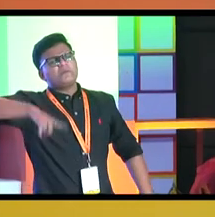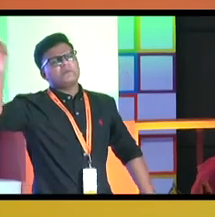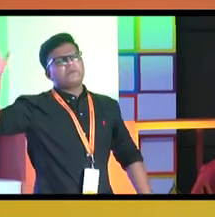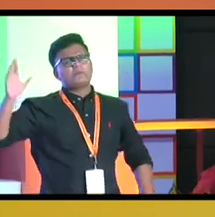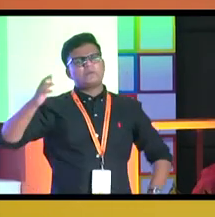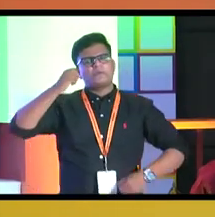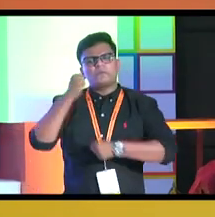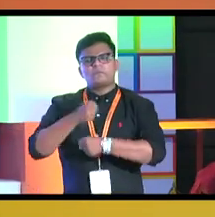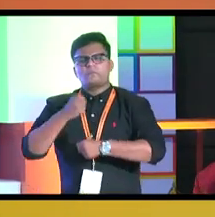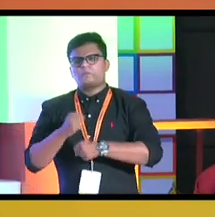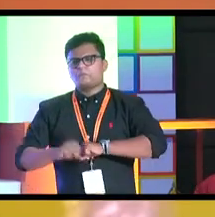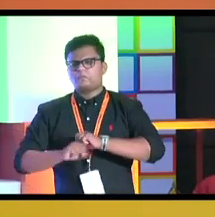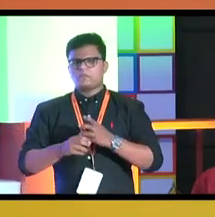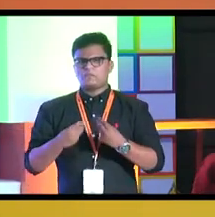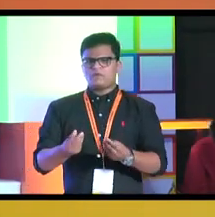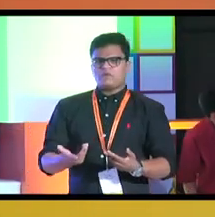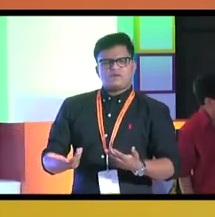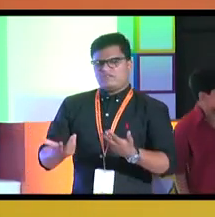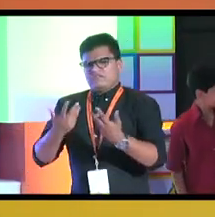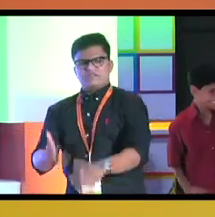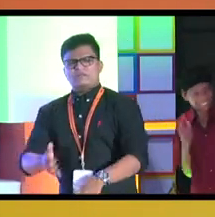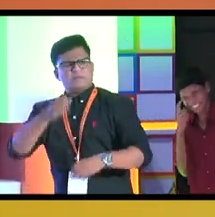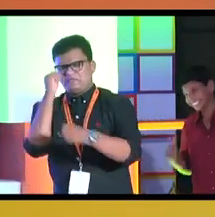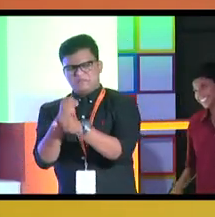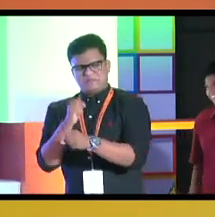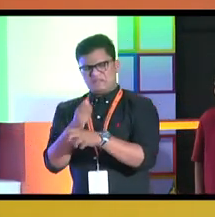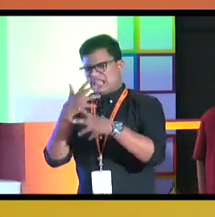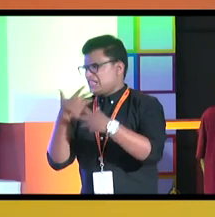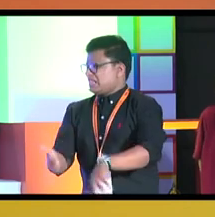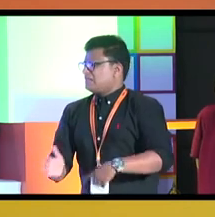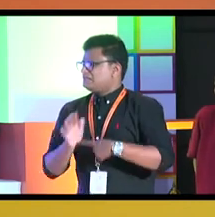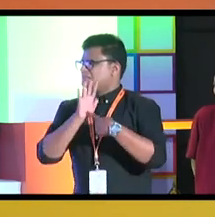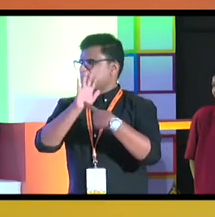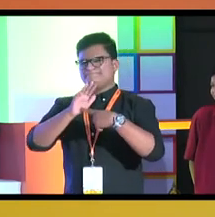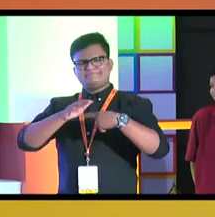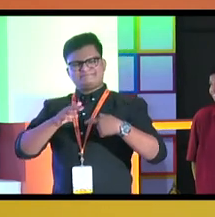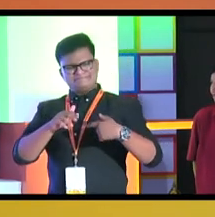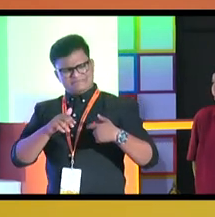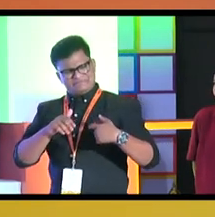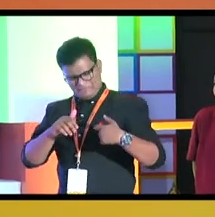जादूगर होते थे. आई कैन बेट PC सरकार भी ऐसा जादू नहीं दिखा सकते.